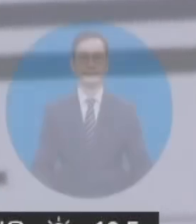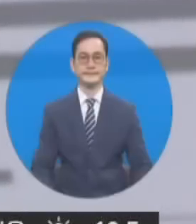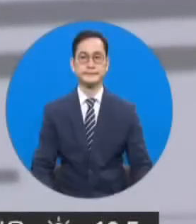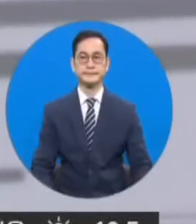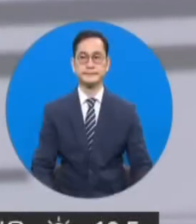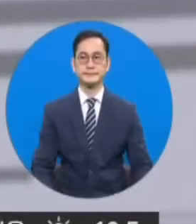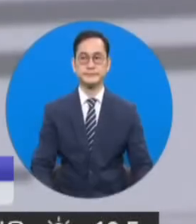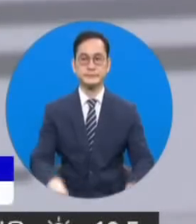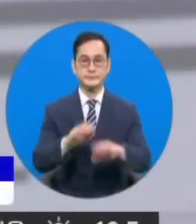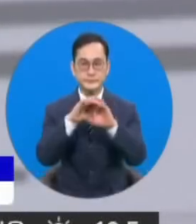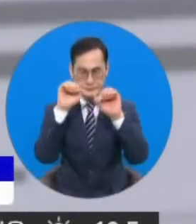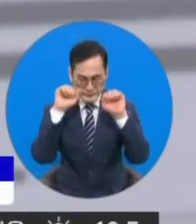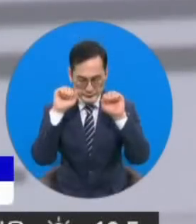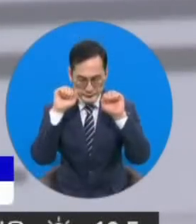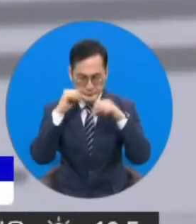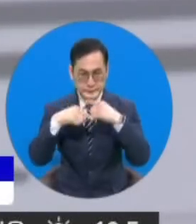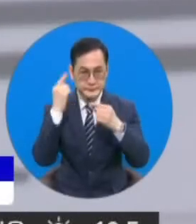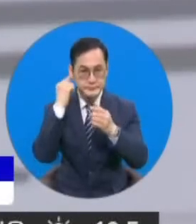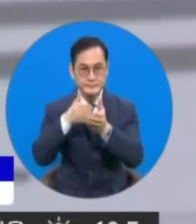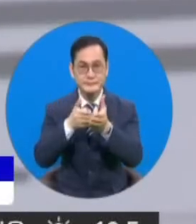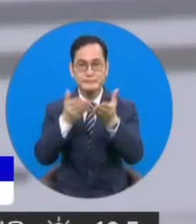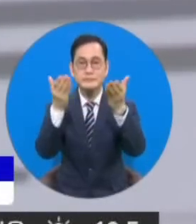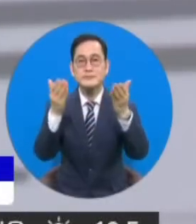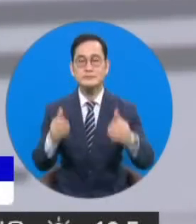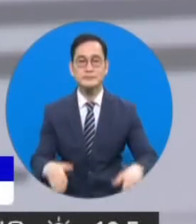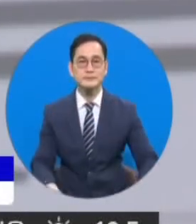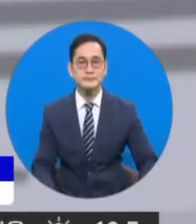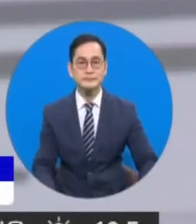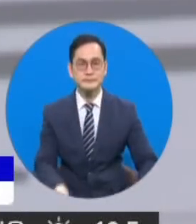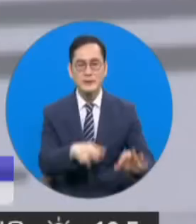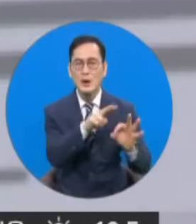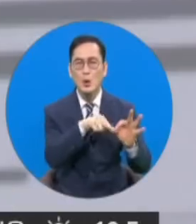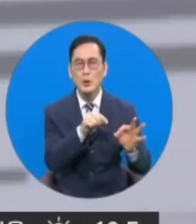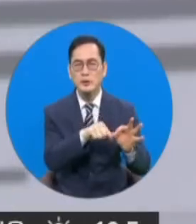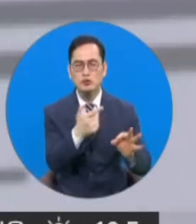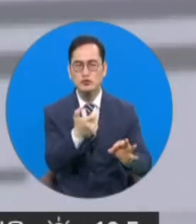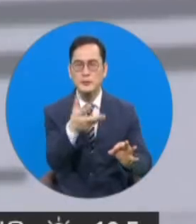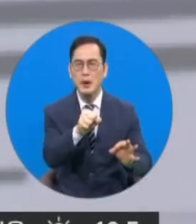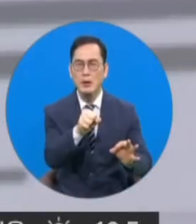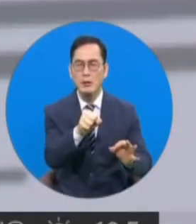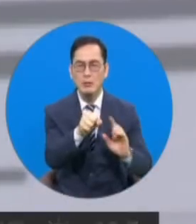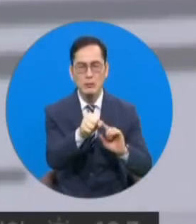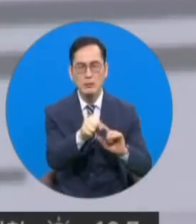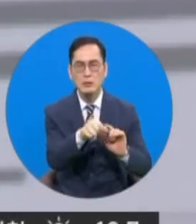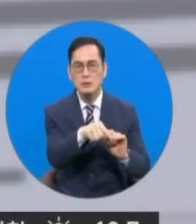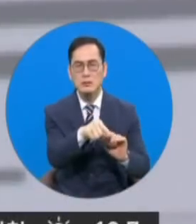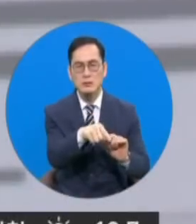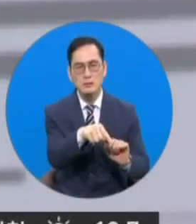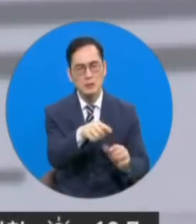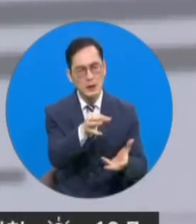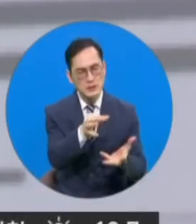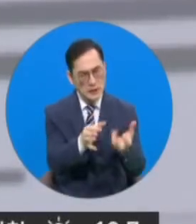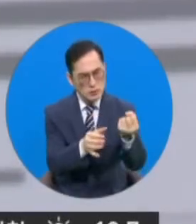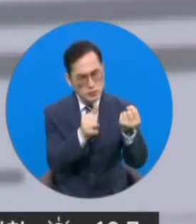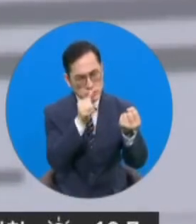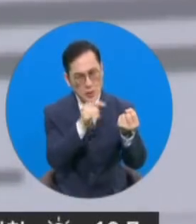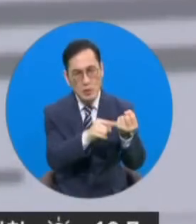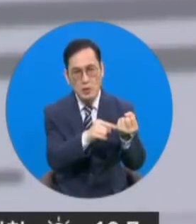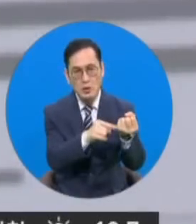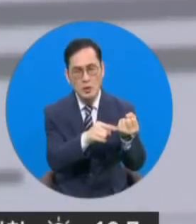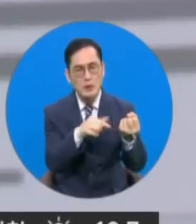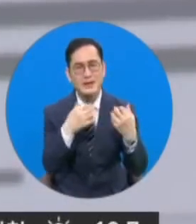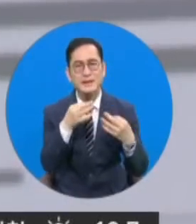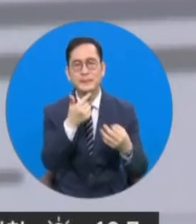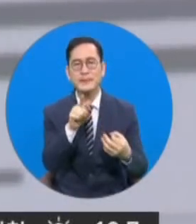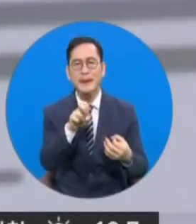27주 남자입니다 60억 어치 코인 논란 김남국 의원이 해명을 했습니다 주식에 갖고